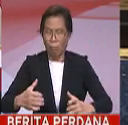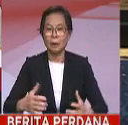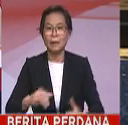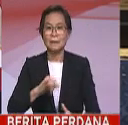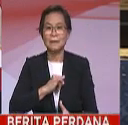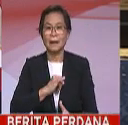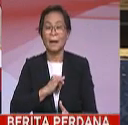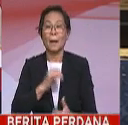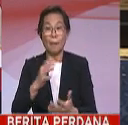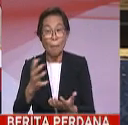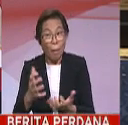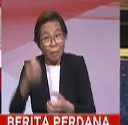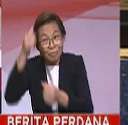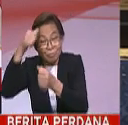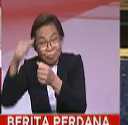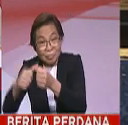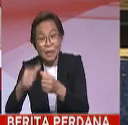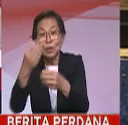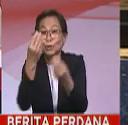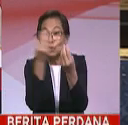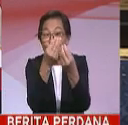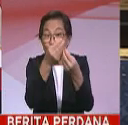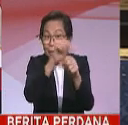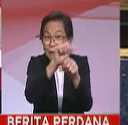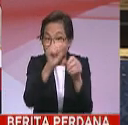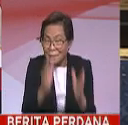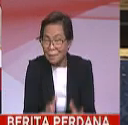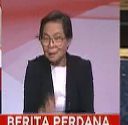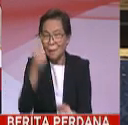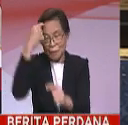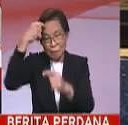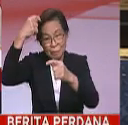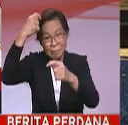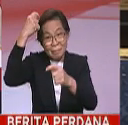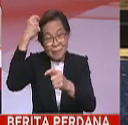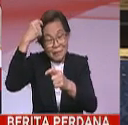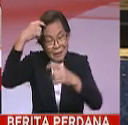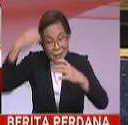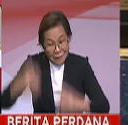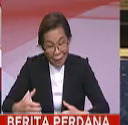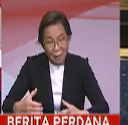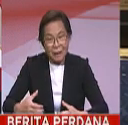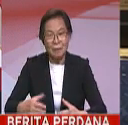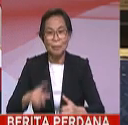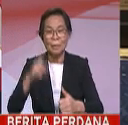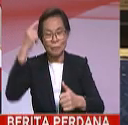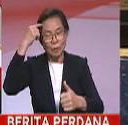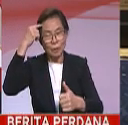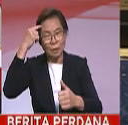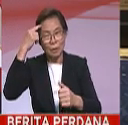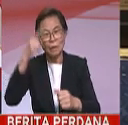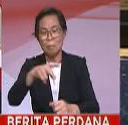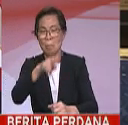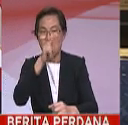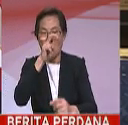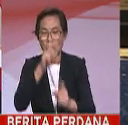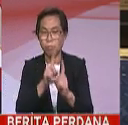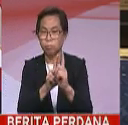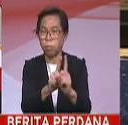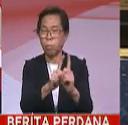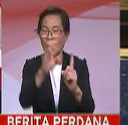Ingin saya ingatkan, jumlah pekerja yang ditentukan mestilah mengambil kira pematuhan ketat